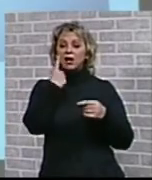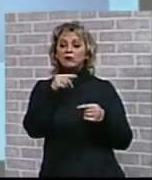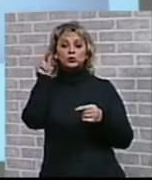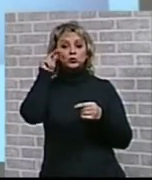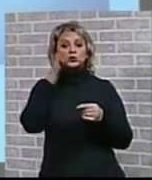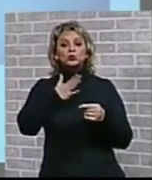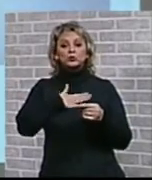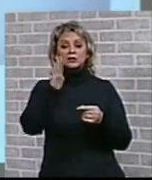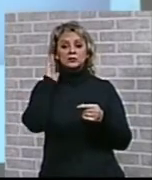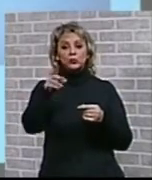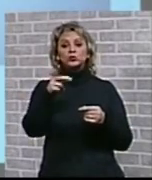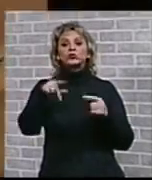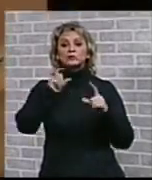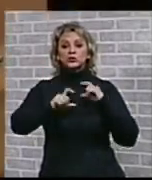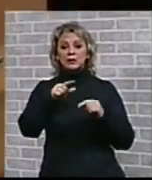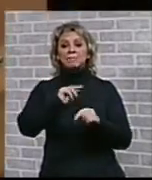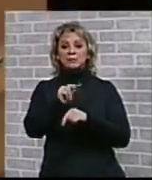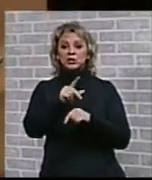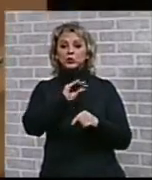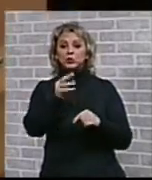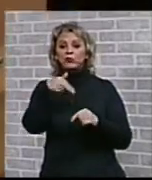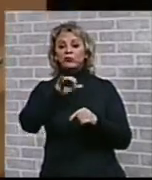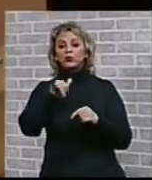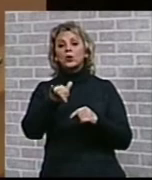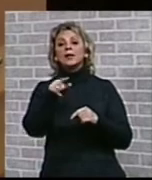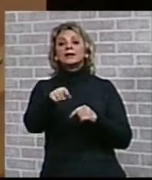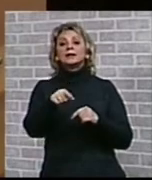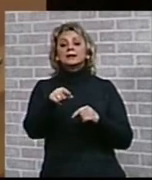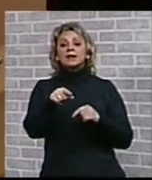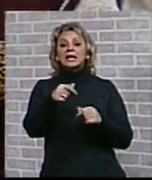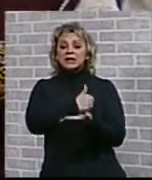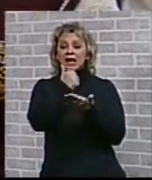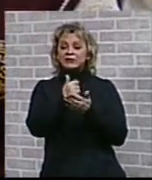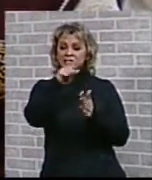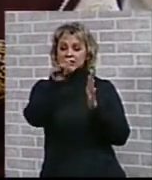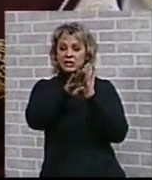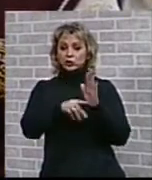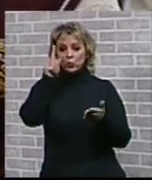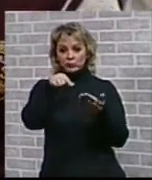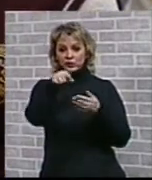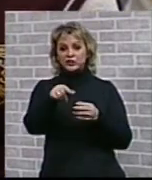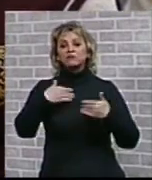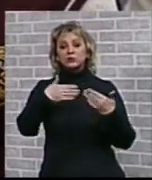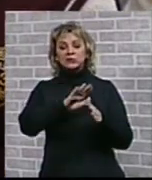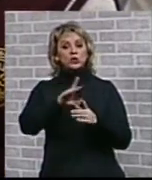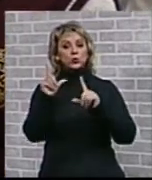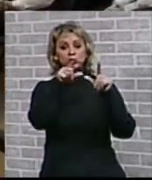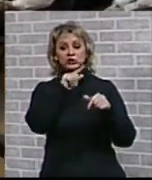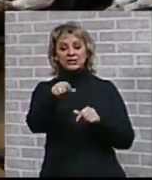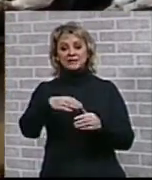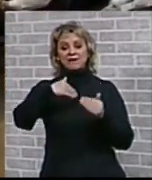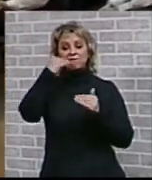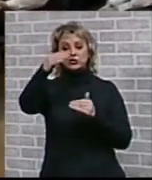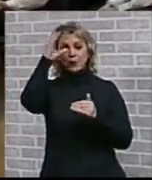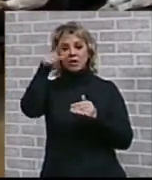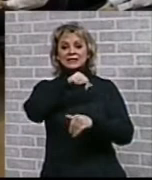учись у нас будущим абитуриентам преподавателя Южного федерального университета. Главная задача – убедить выпускников не уезжать за высшим